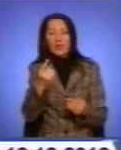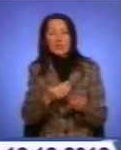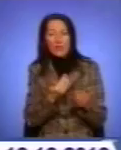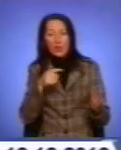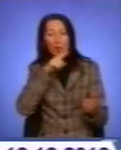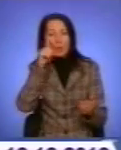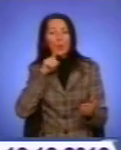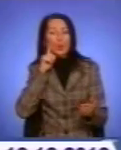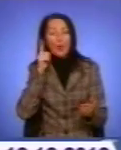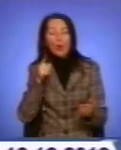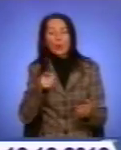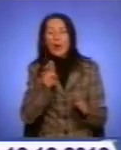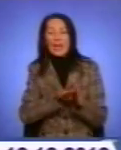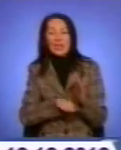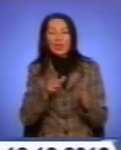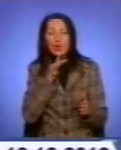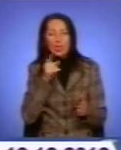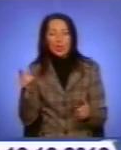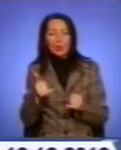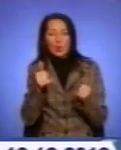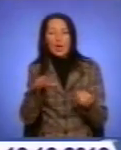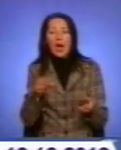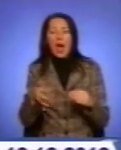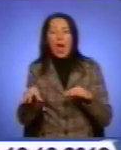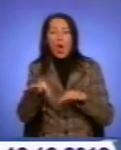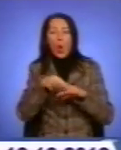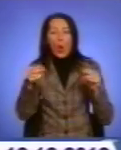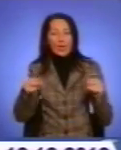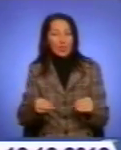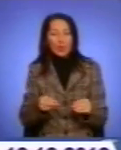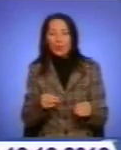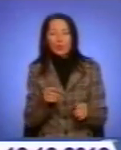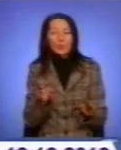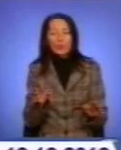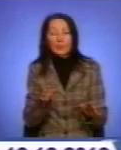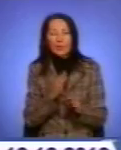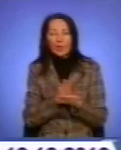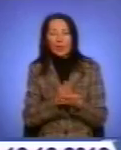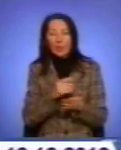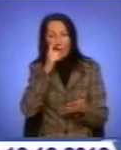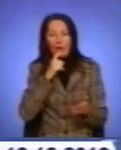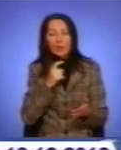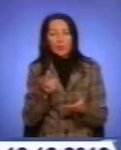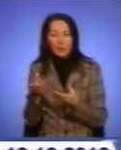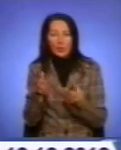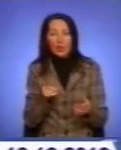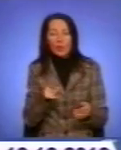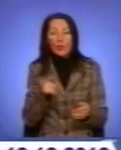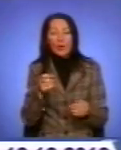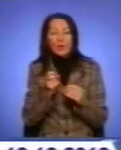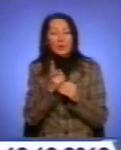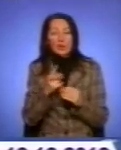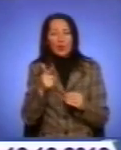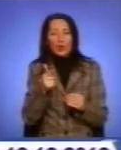думку, гіршого часу для укладення шлюбу годі навіть шукати. Тому радять закоханим проігнорувати 12 грудня, а для